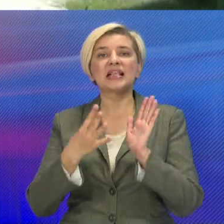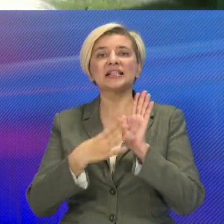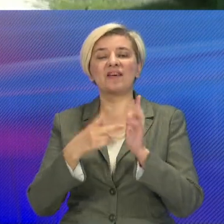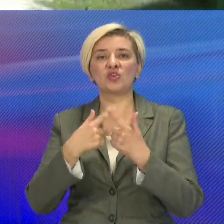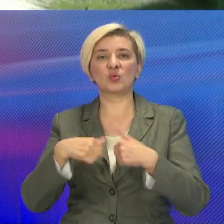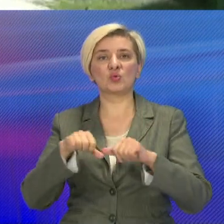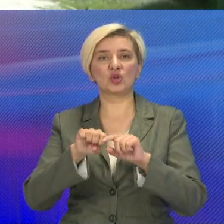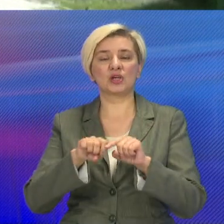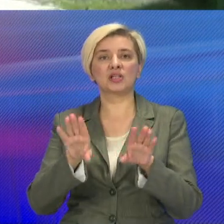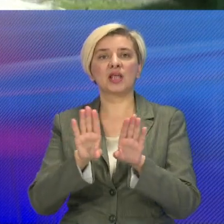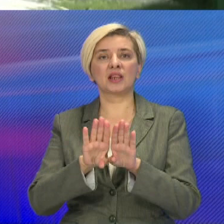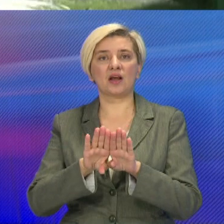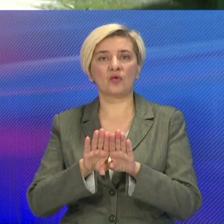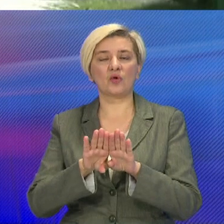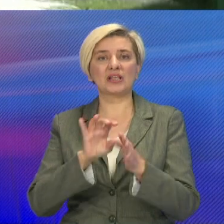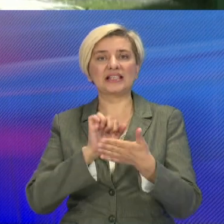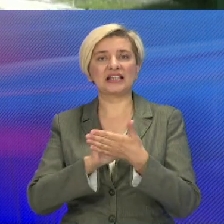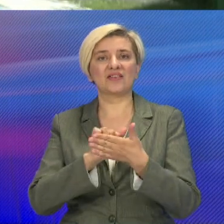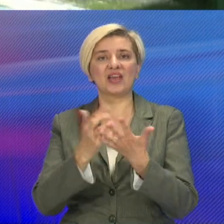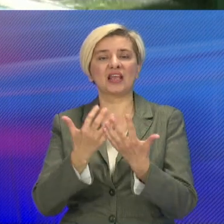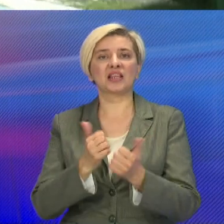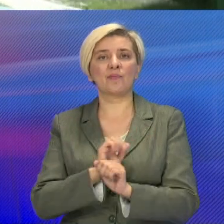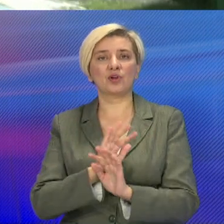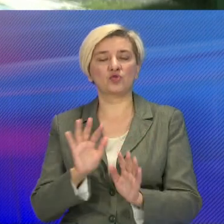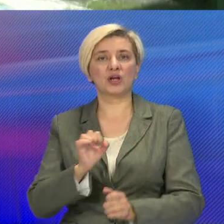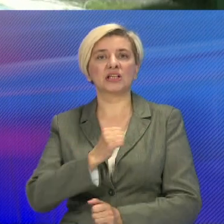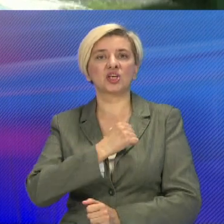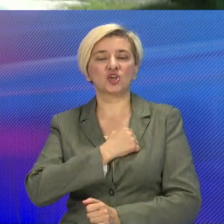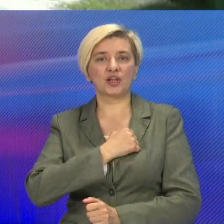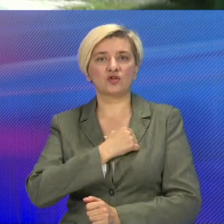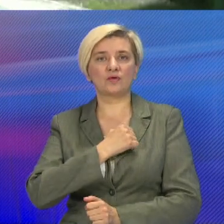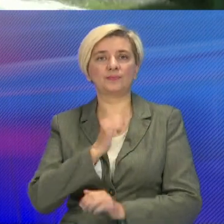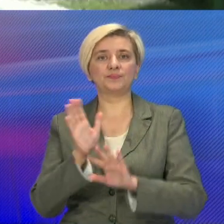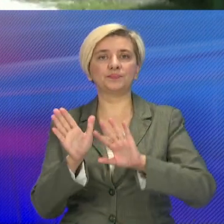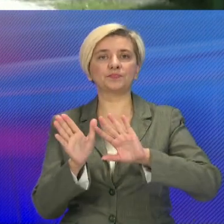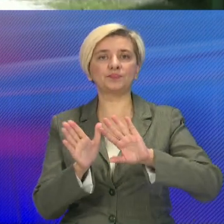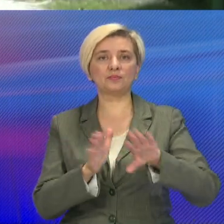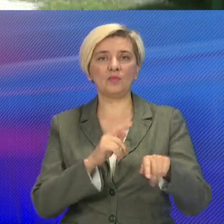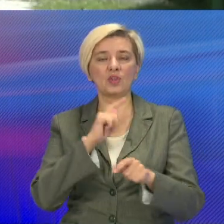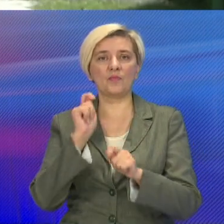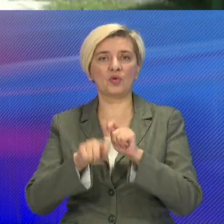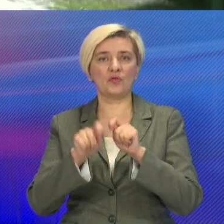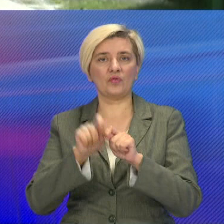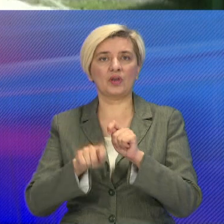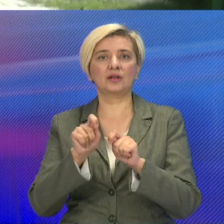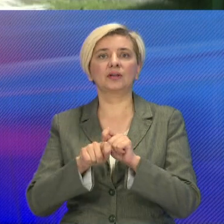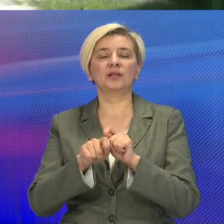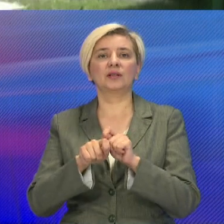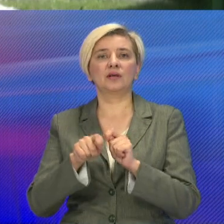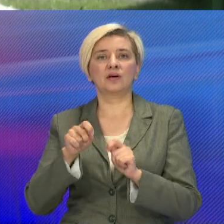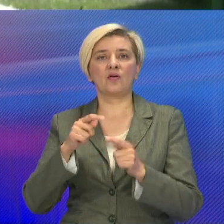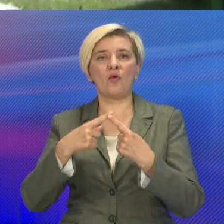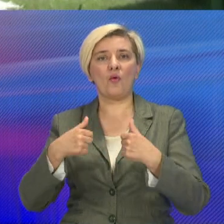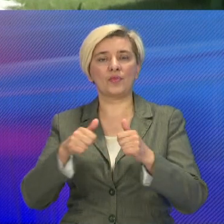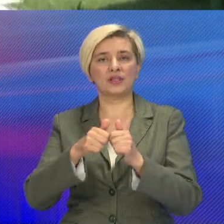учреждений такой сертификат не получили. К сожалению, после проведенных контрольных мероприятий Комитетом государственного контроля